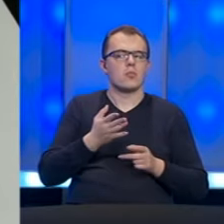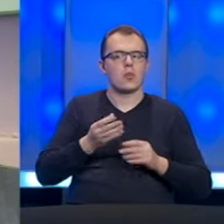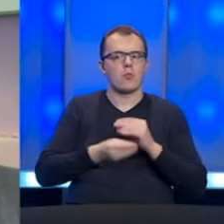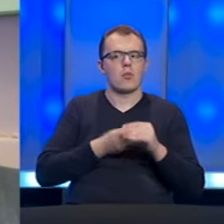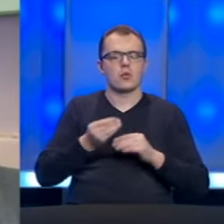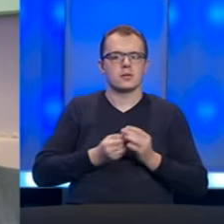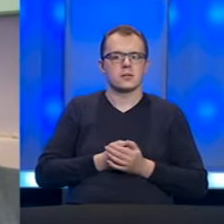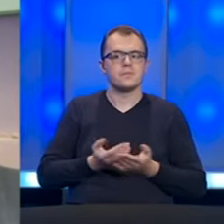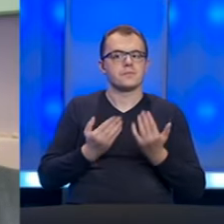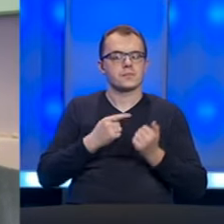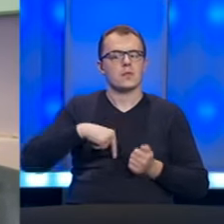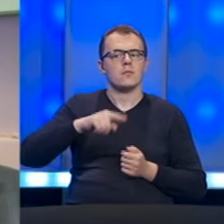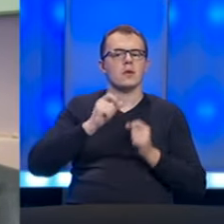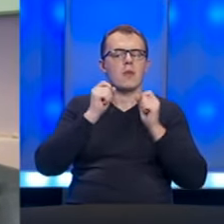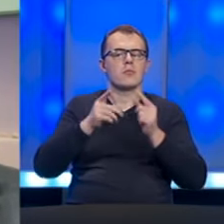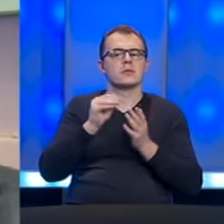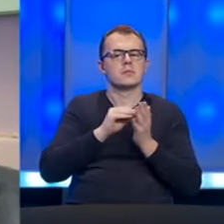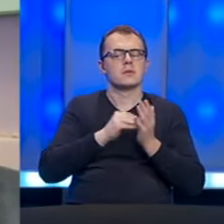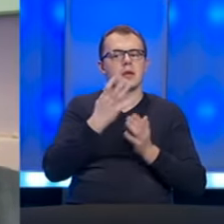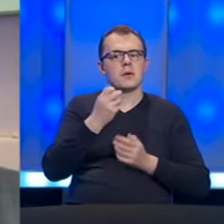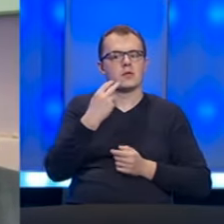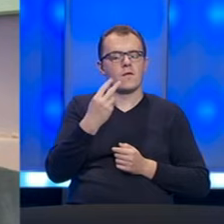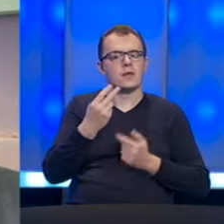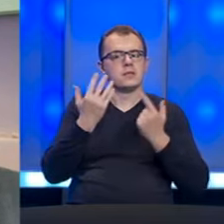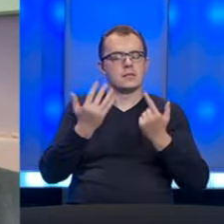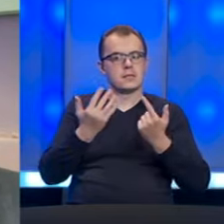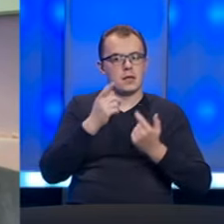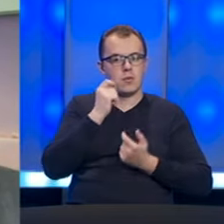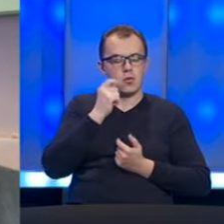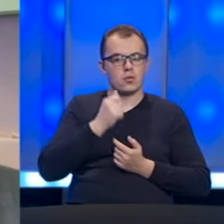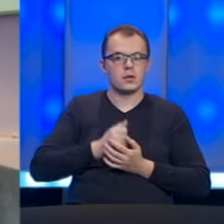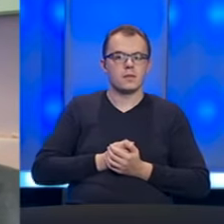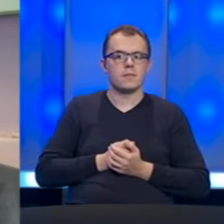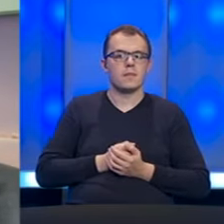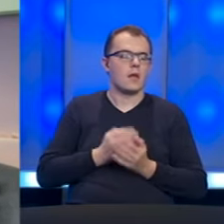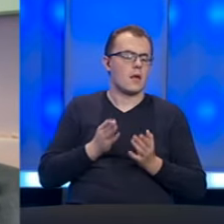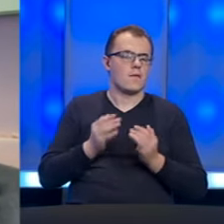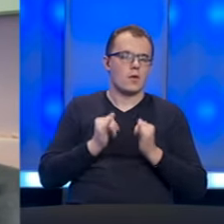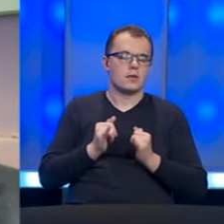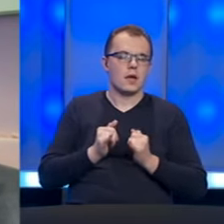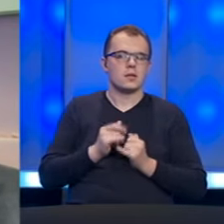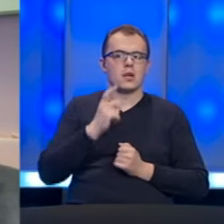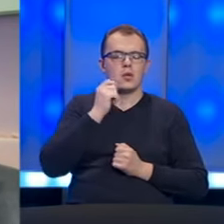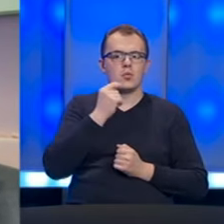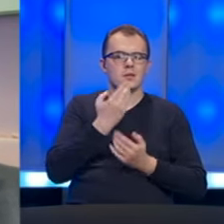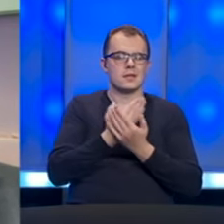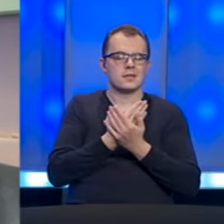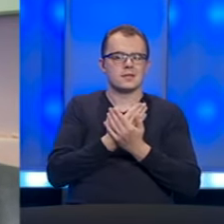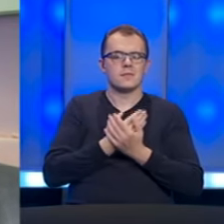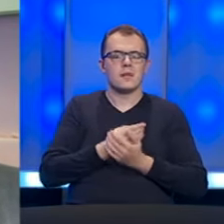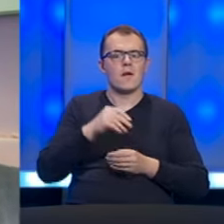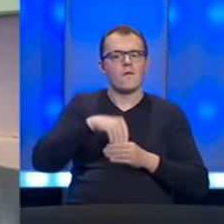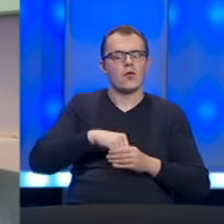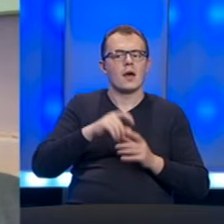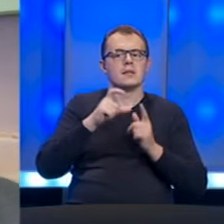porodica. Da smo mi poslali spisak sa 527 ljudi, evo danas ljudi iz